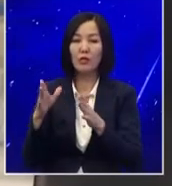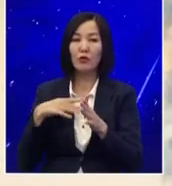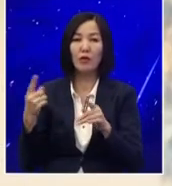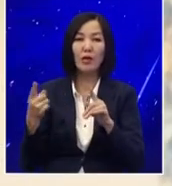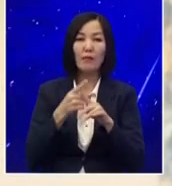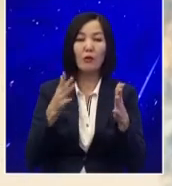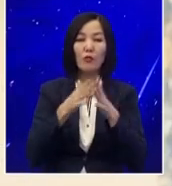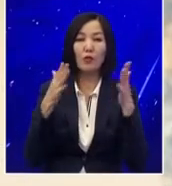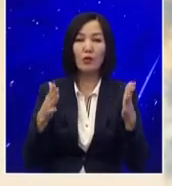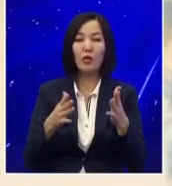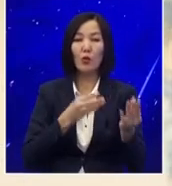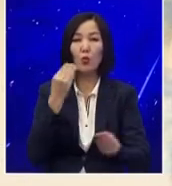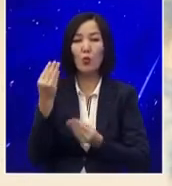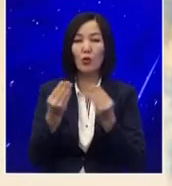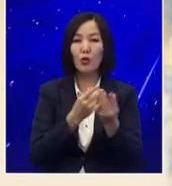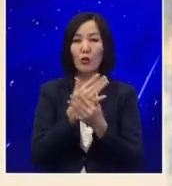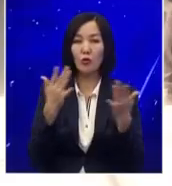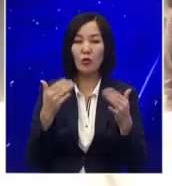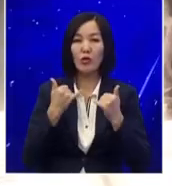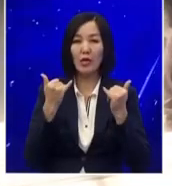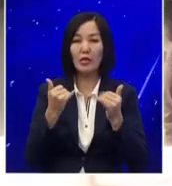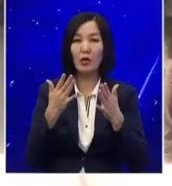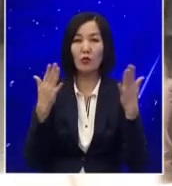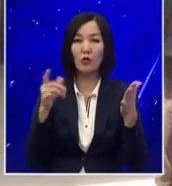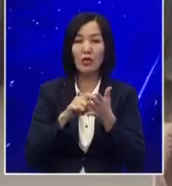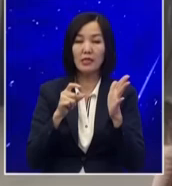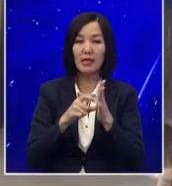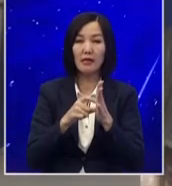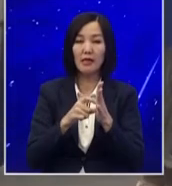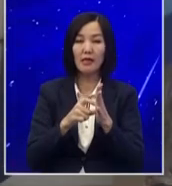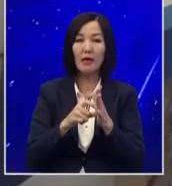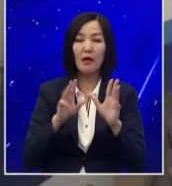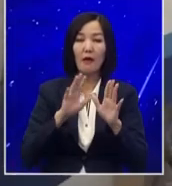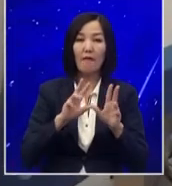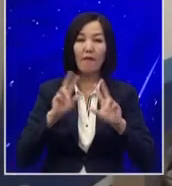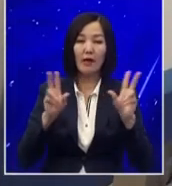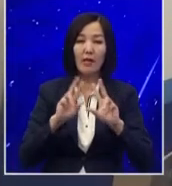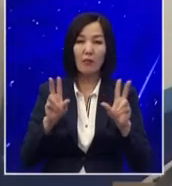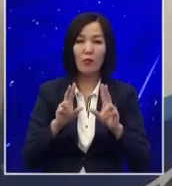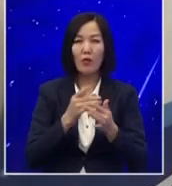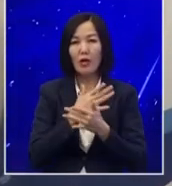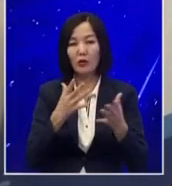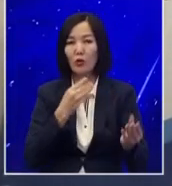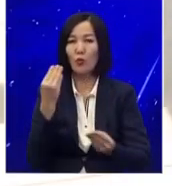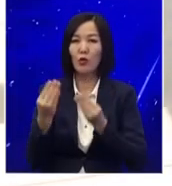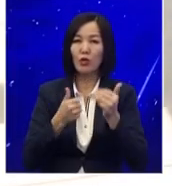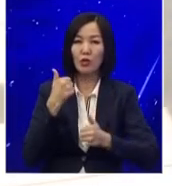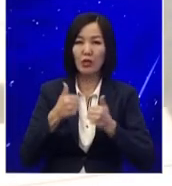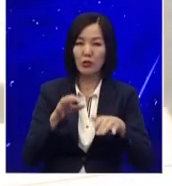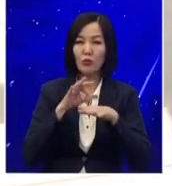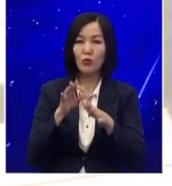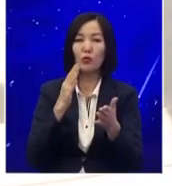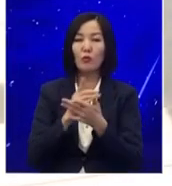ең үлкені ойын түрлеріне арналған зәулім зал. Мұнда волейбол, баскетбол, шағын футбол, гандболдан жарыстар өткізуге болады. Сонымен